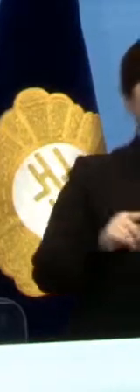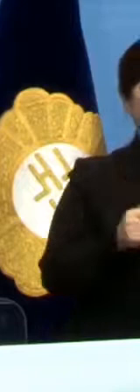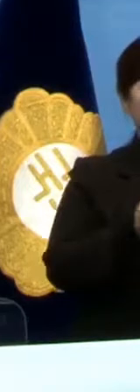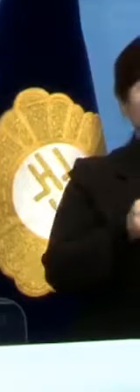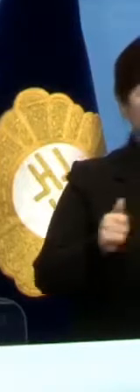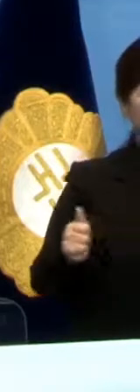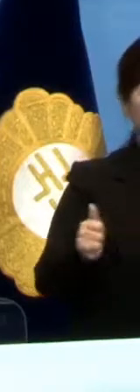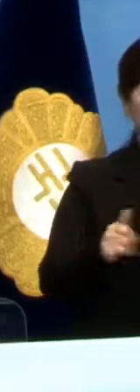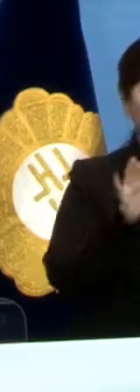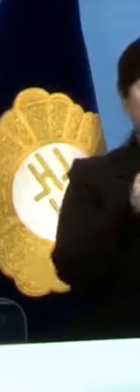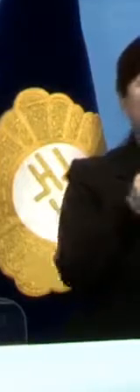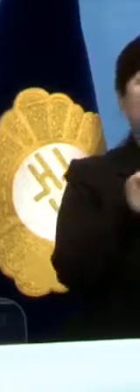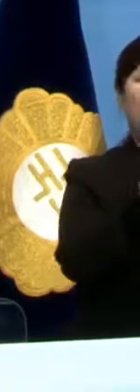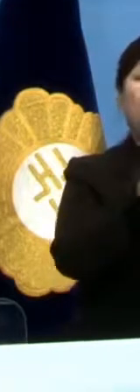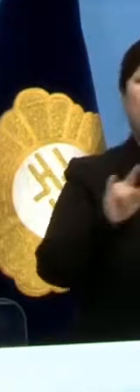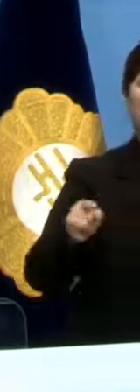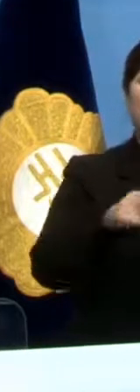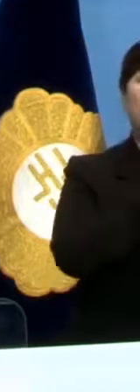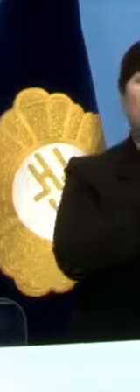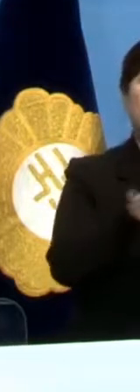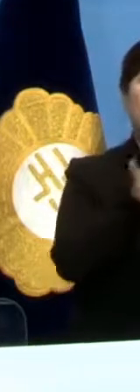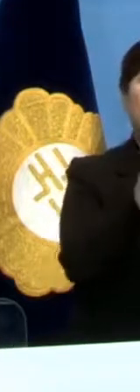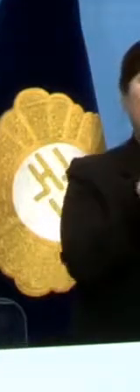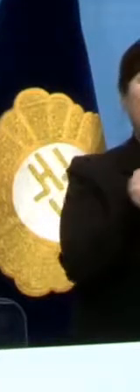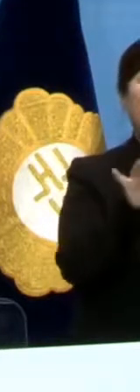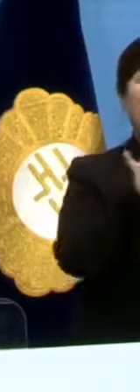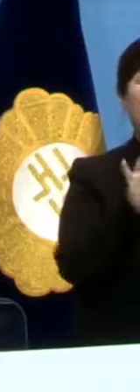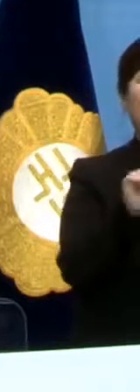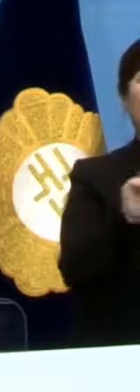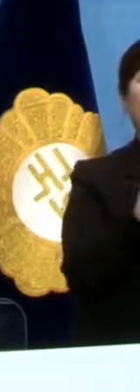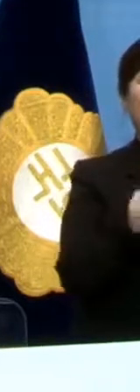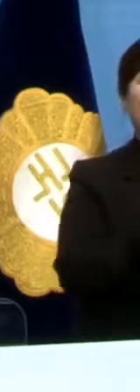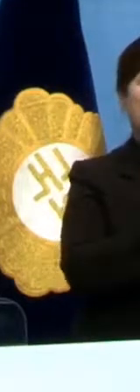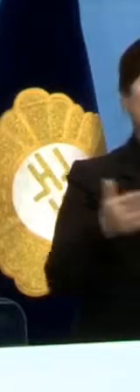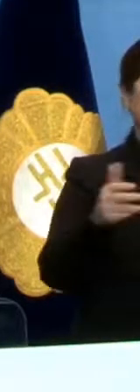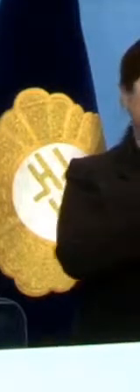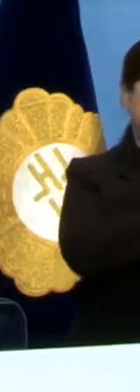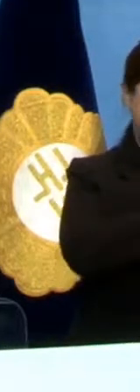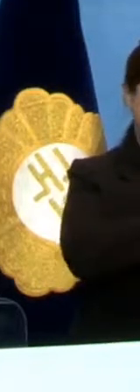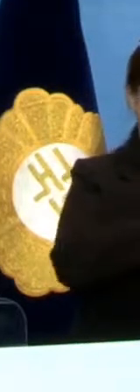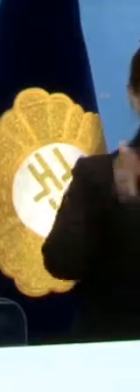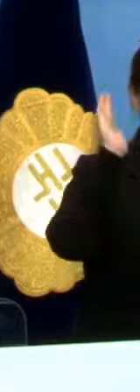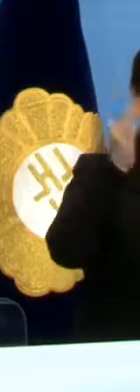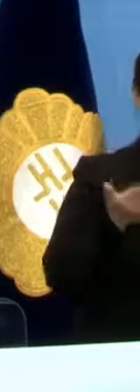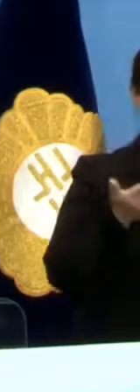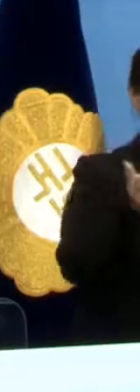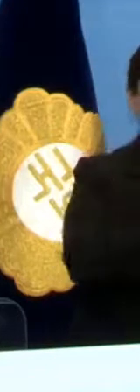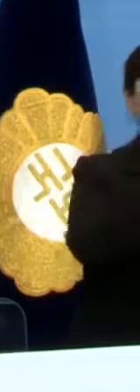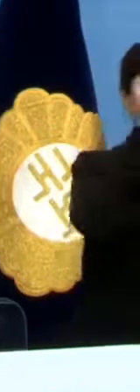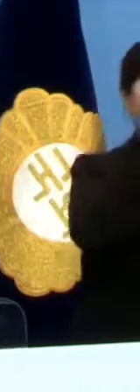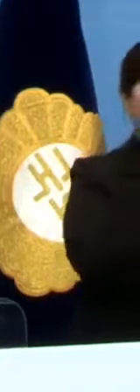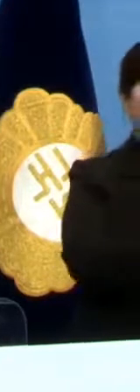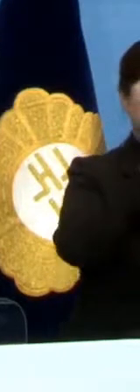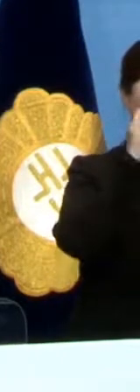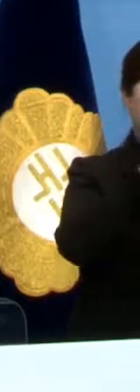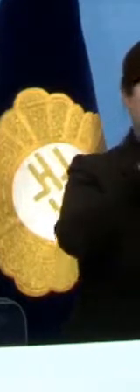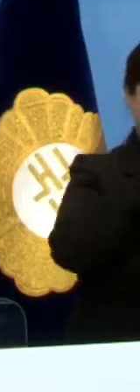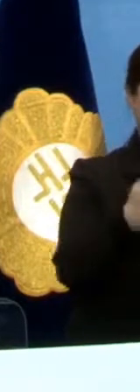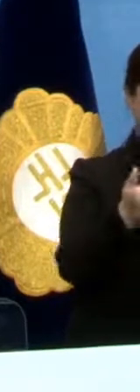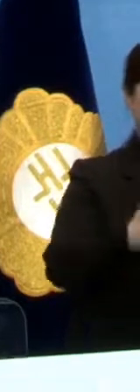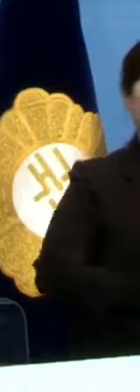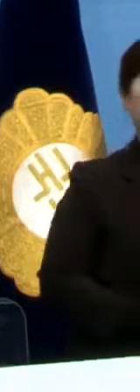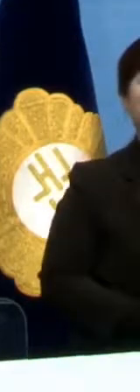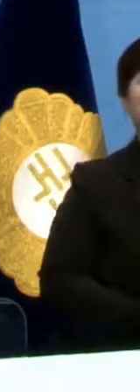주신 우리 김영배 의원님, 오영환 의원님 각오의 말씀 듣고 제가 마지막에 출범 선언문을 낭독하도록